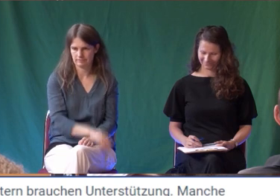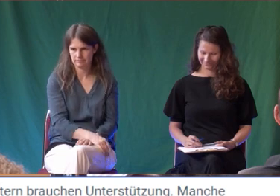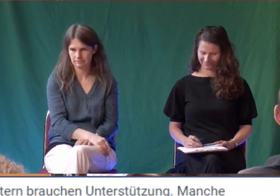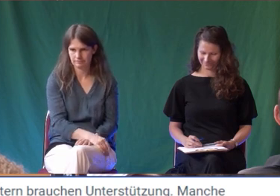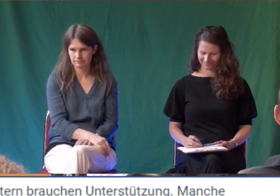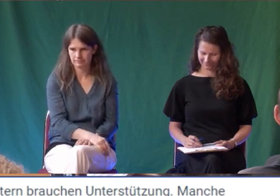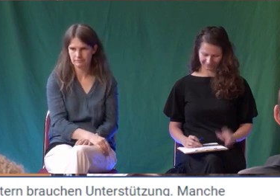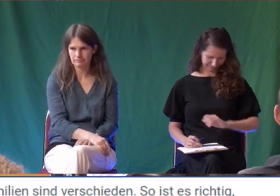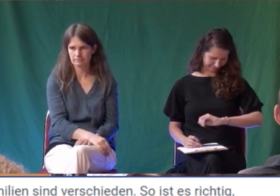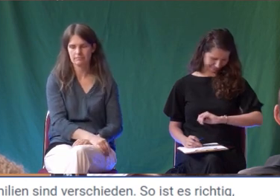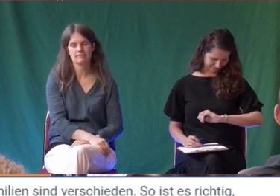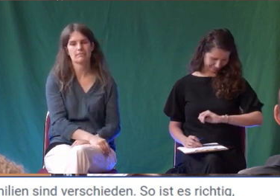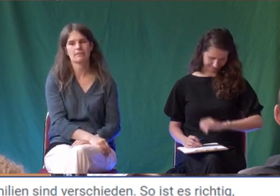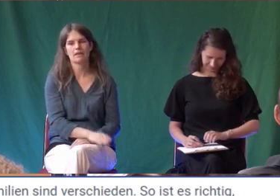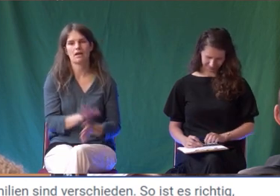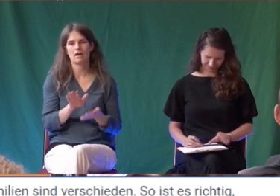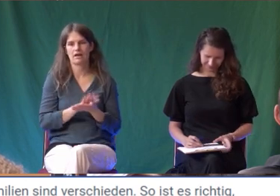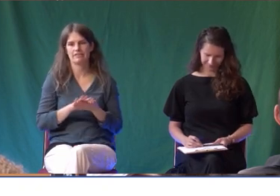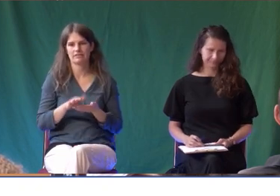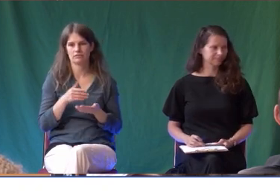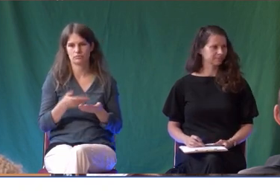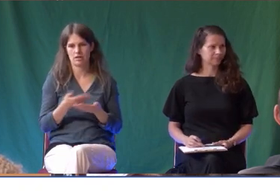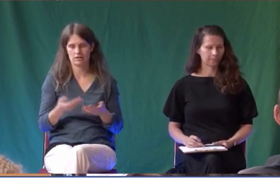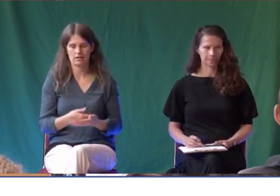das Recht der Kinder steht